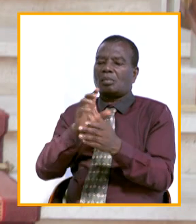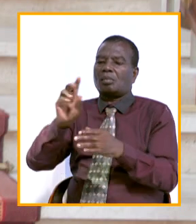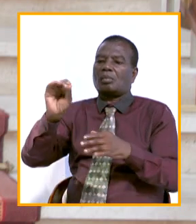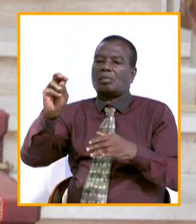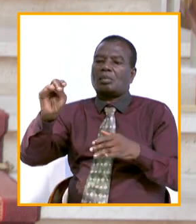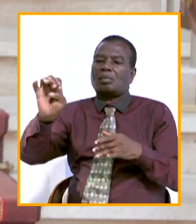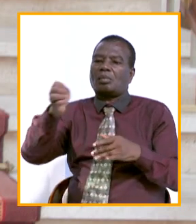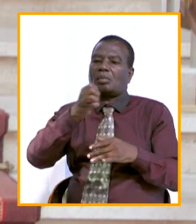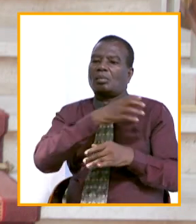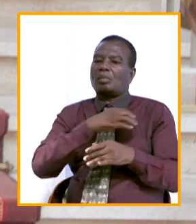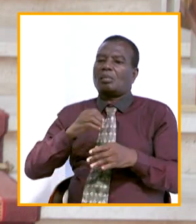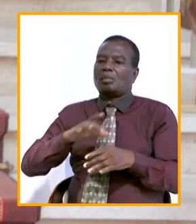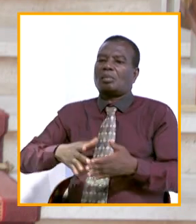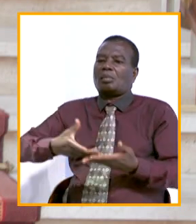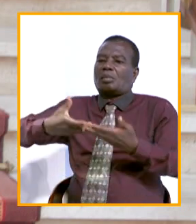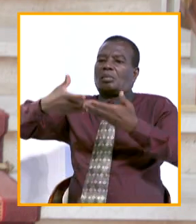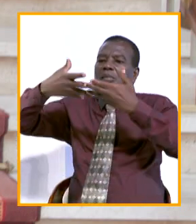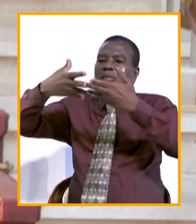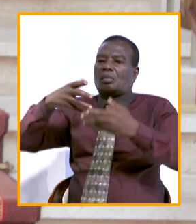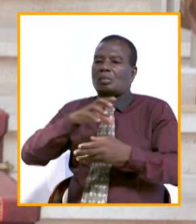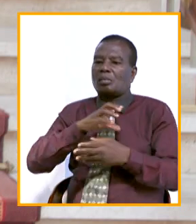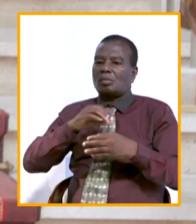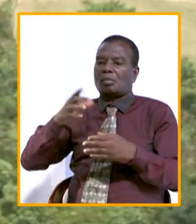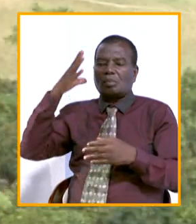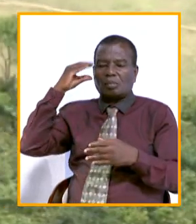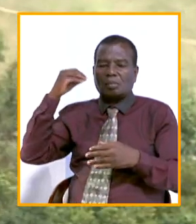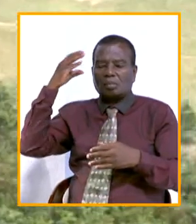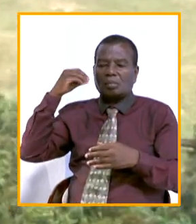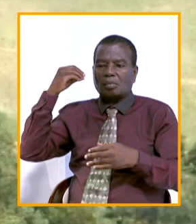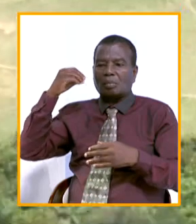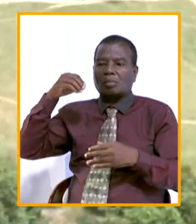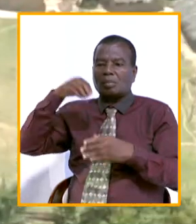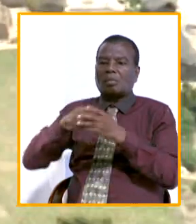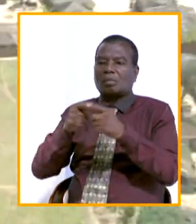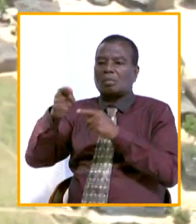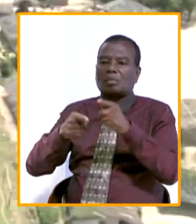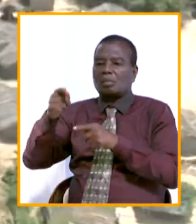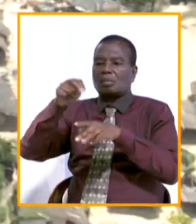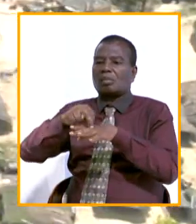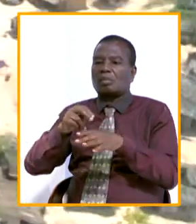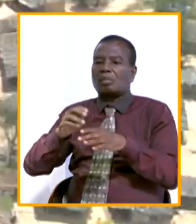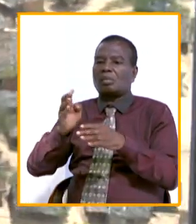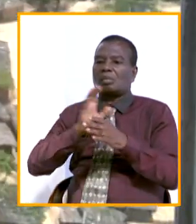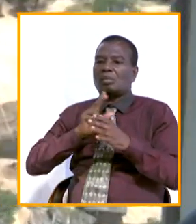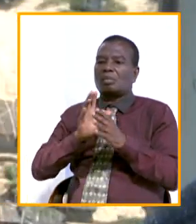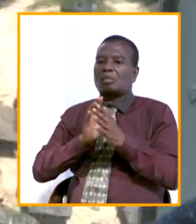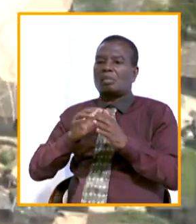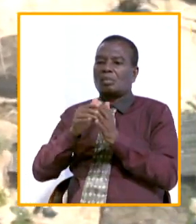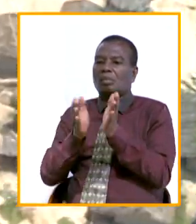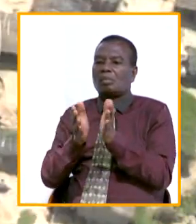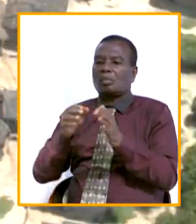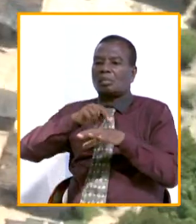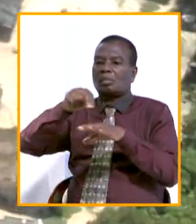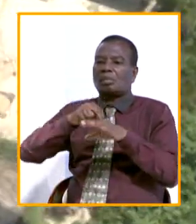Cette stratégie, qui s'inspire de l'expérience d'African Parks Network dans sa gestion du parc national de la Pendjari